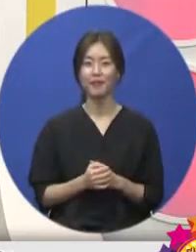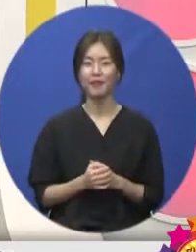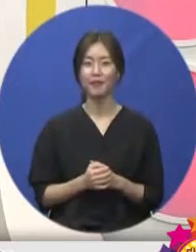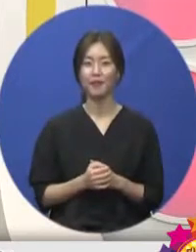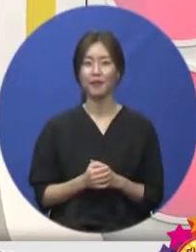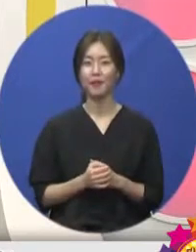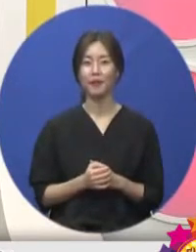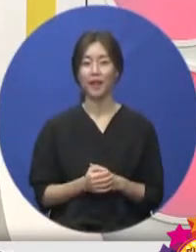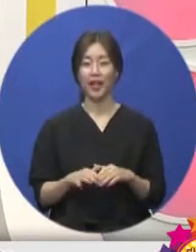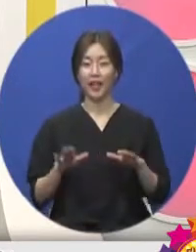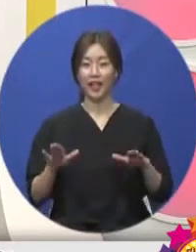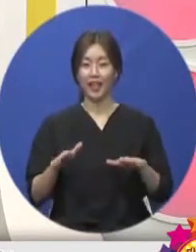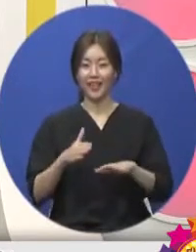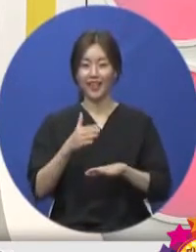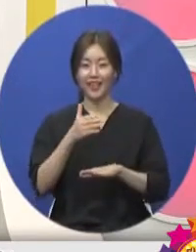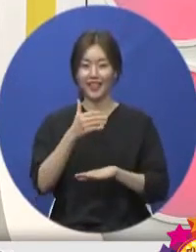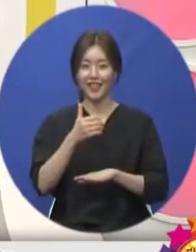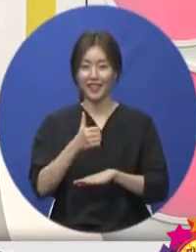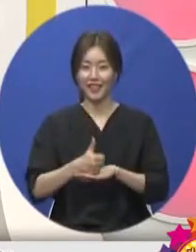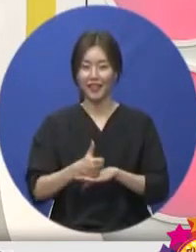네. 아. 자, 그러면 이제.